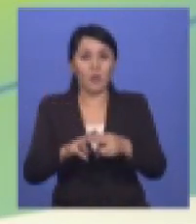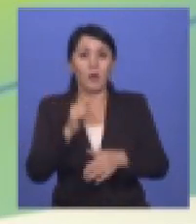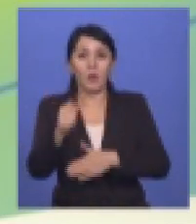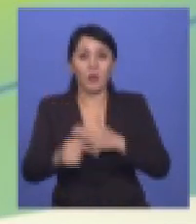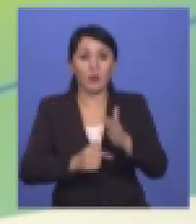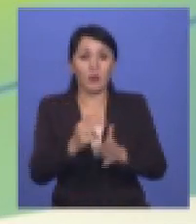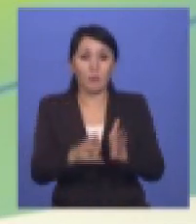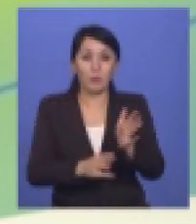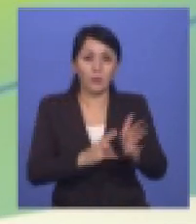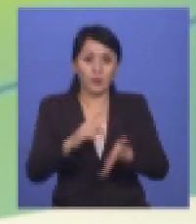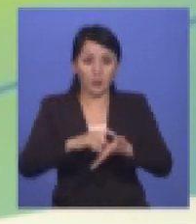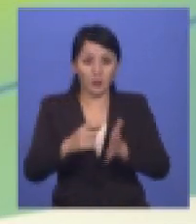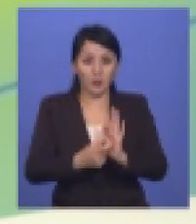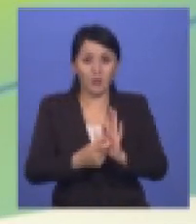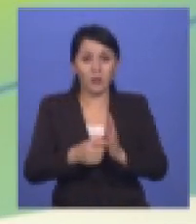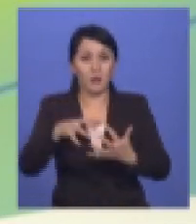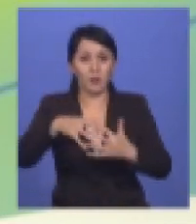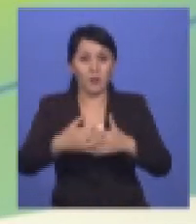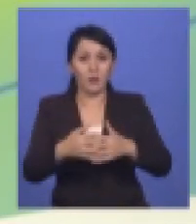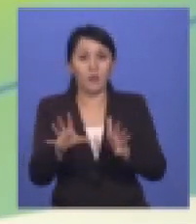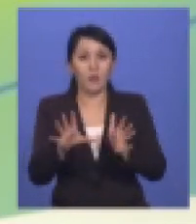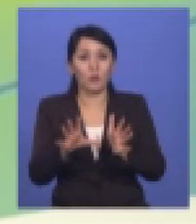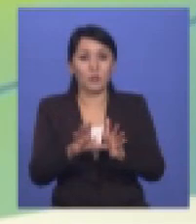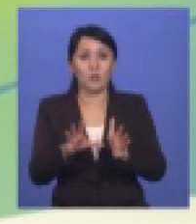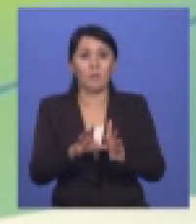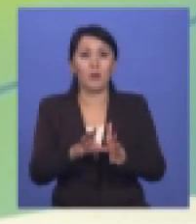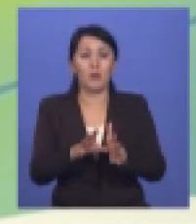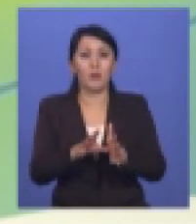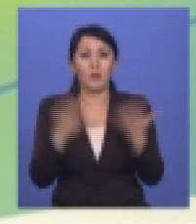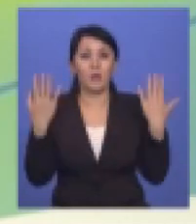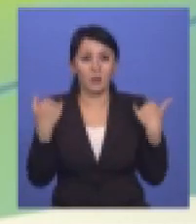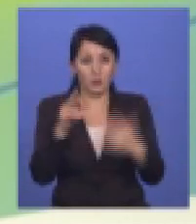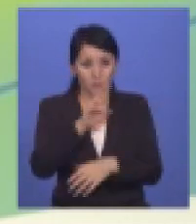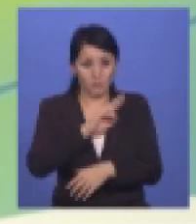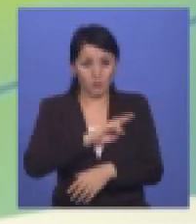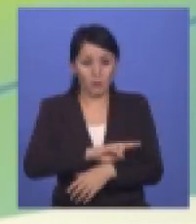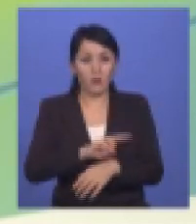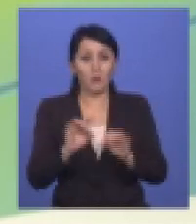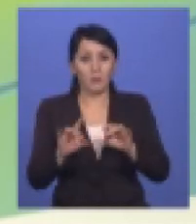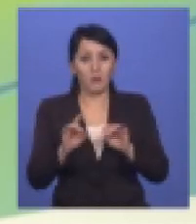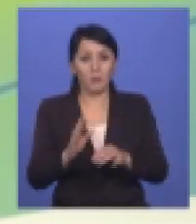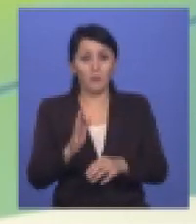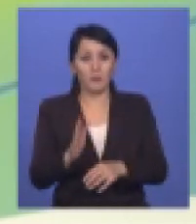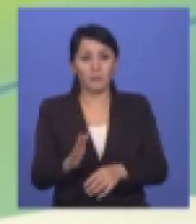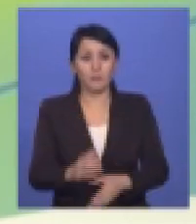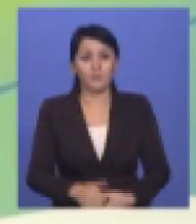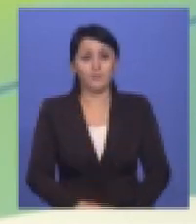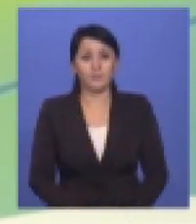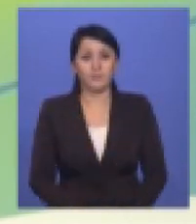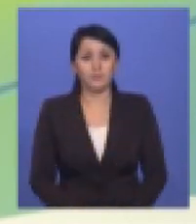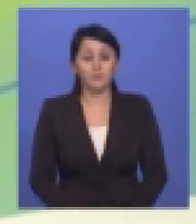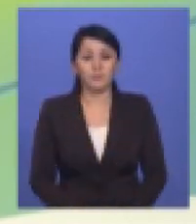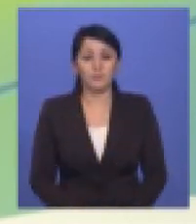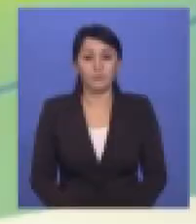сондай қалалық теміржол бөлімшесінде механик және энергия учаскесінің бастығы болып қызмет етті. Толығырақ Әміре Ақпатайдың